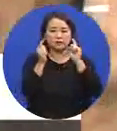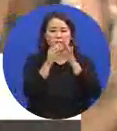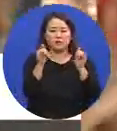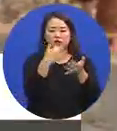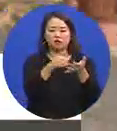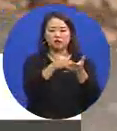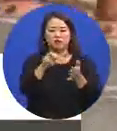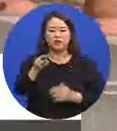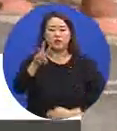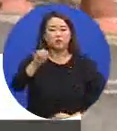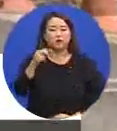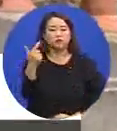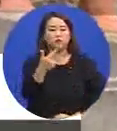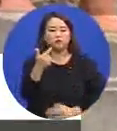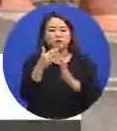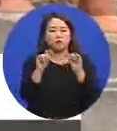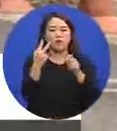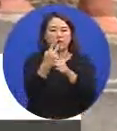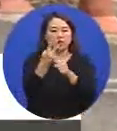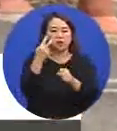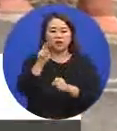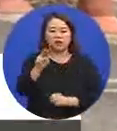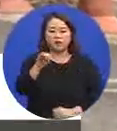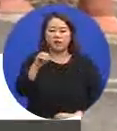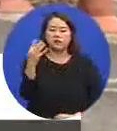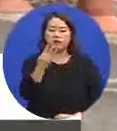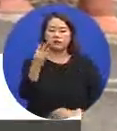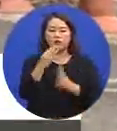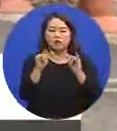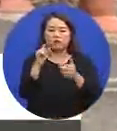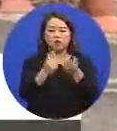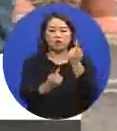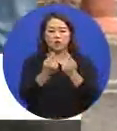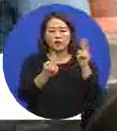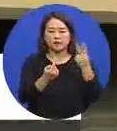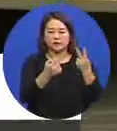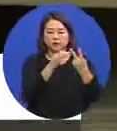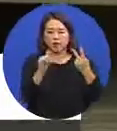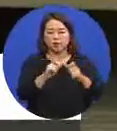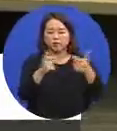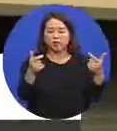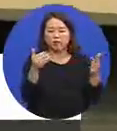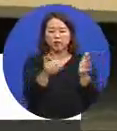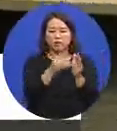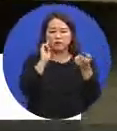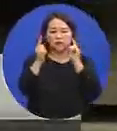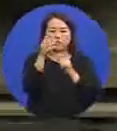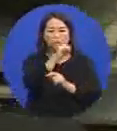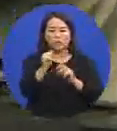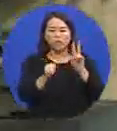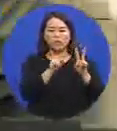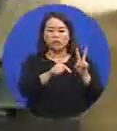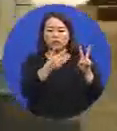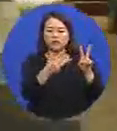6천 명으로 2017년 2만 4천 명에 비해서 2천 명이 늘었고 실업률은